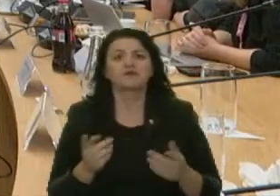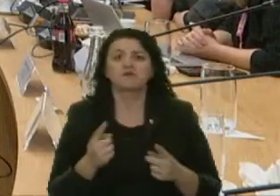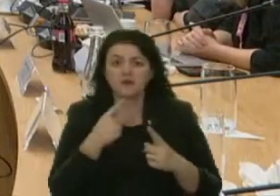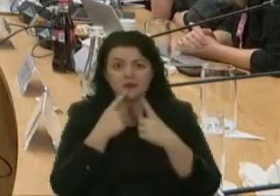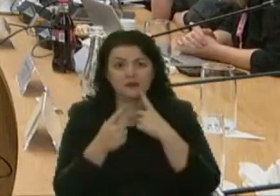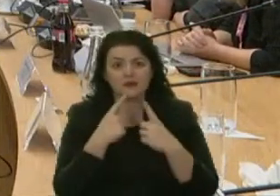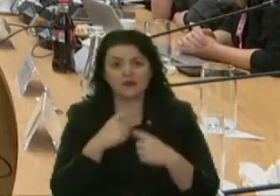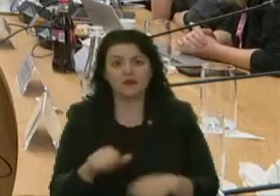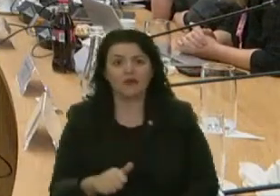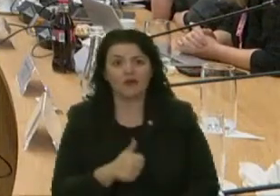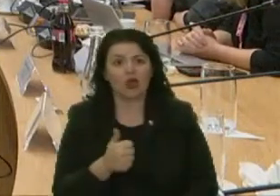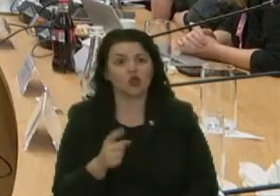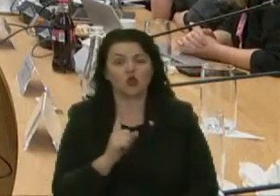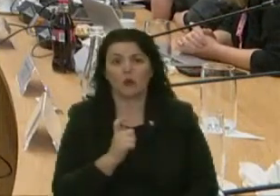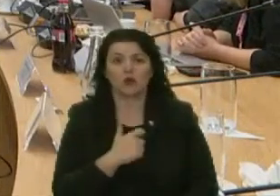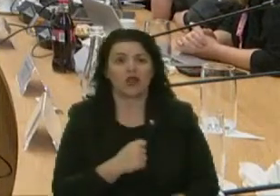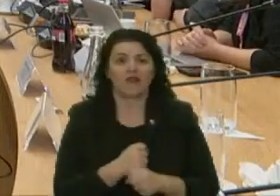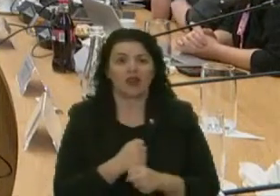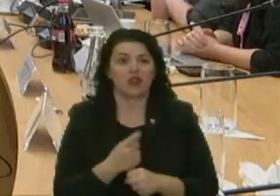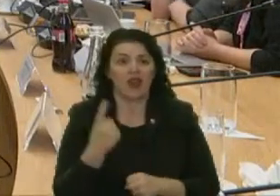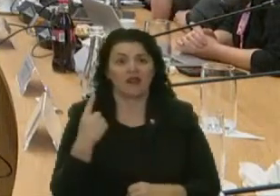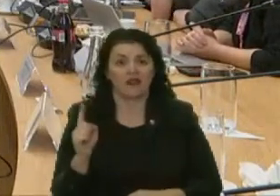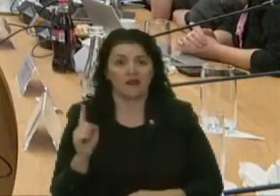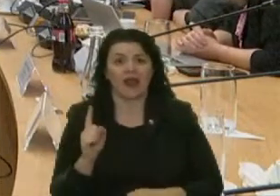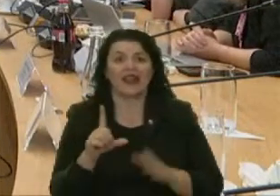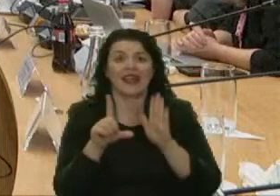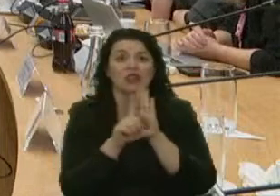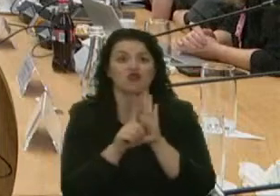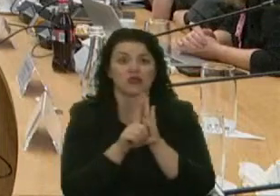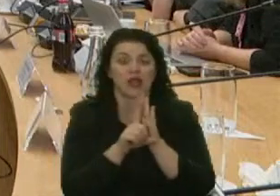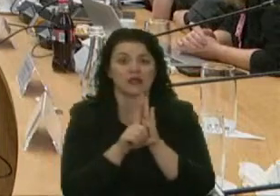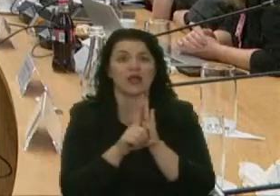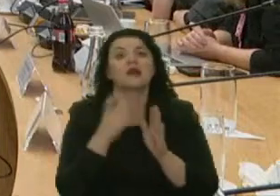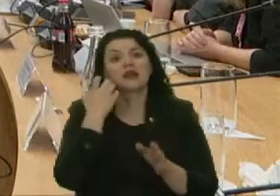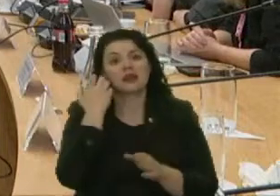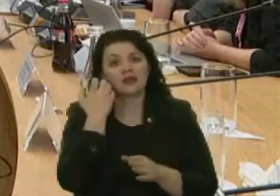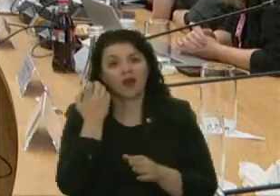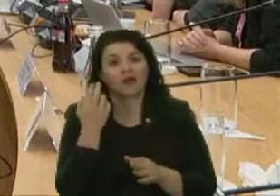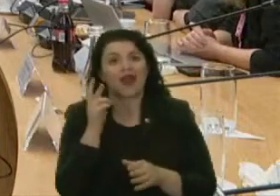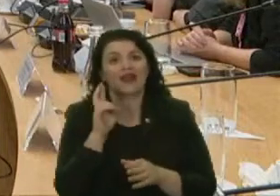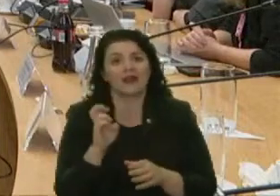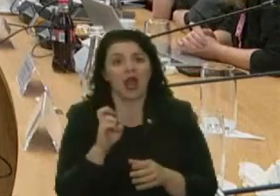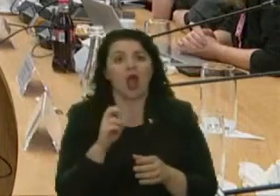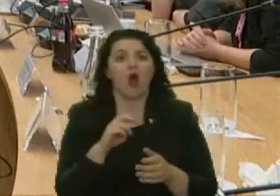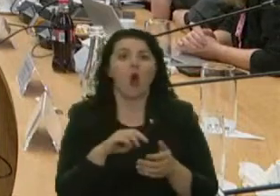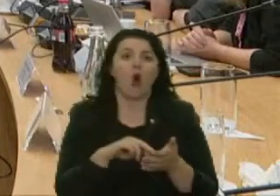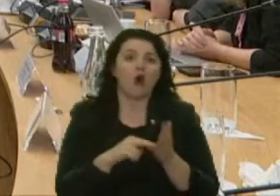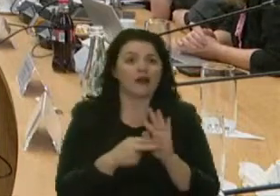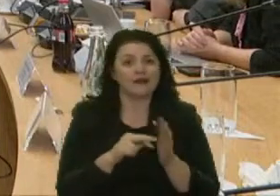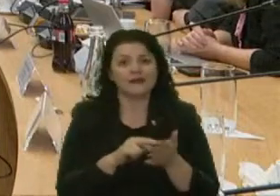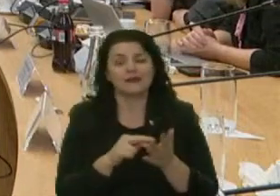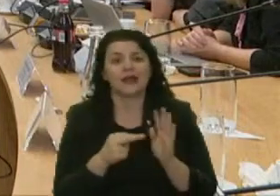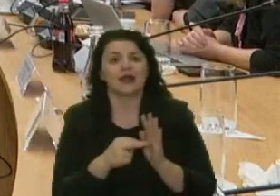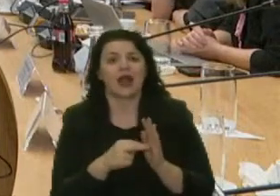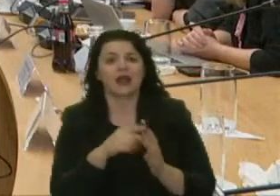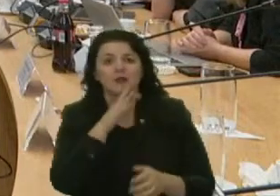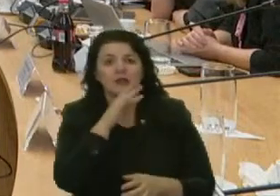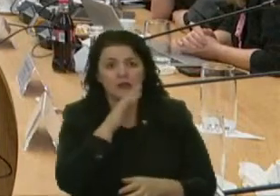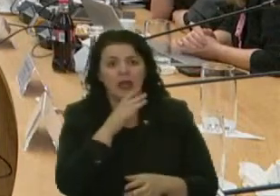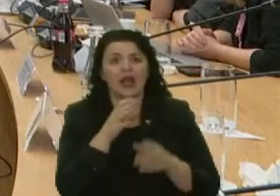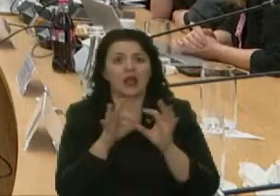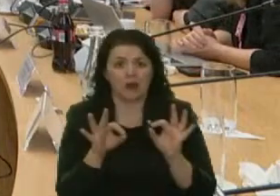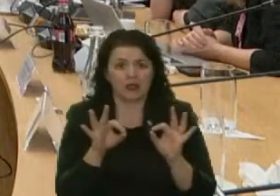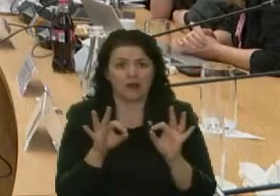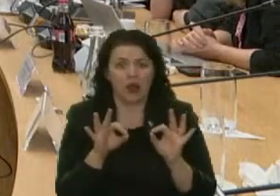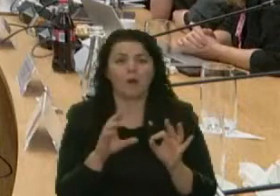o nu le putem face altfel decât este legislația când o să fie o reorganizare administrativă și o să dea mai multă libertate primăriilor o să